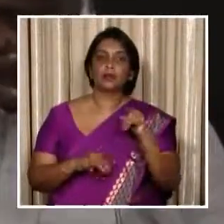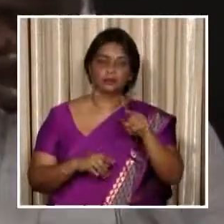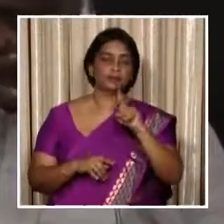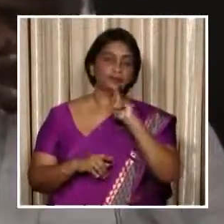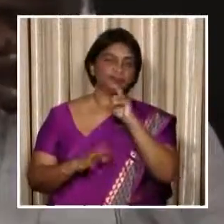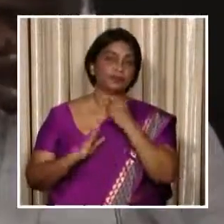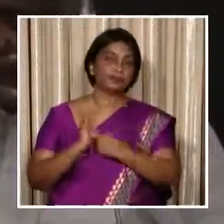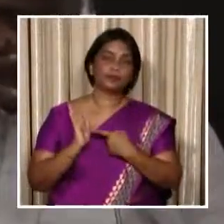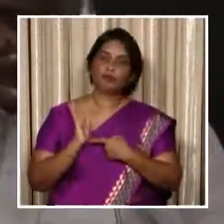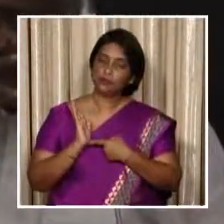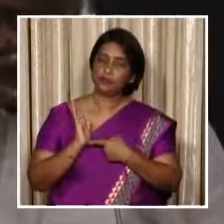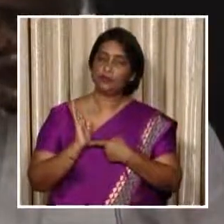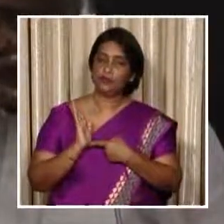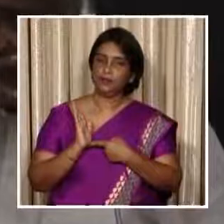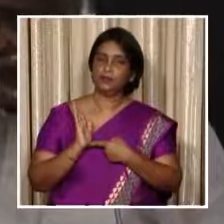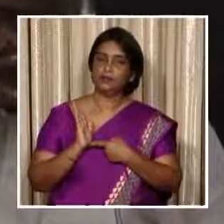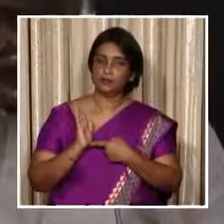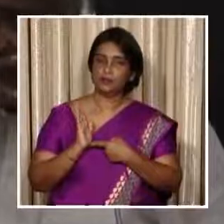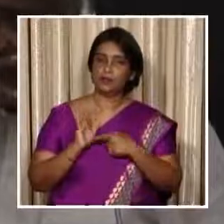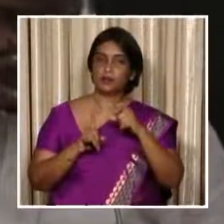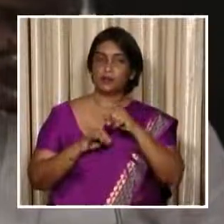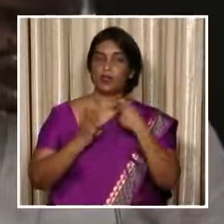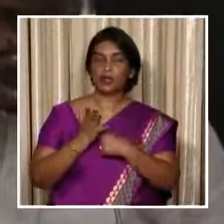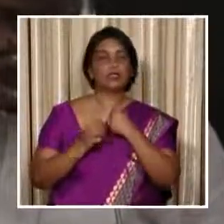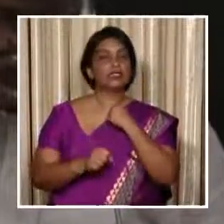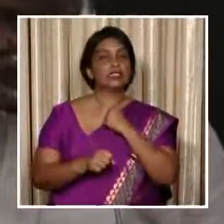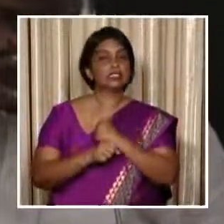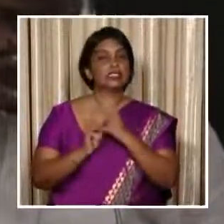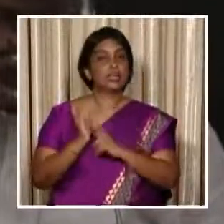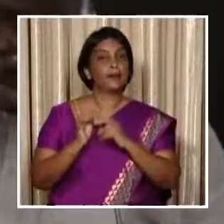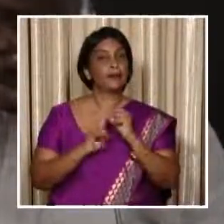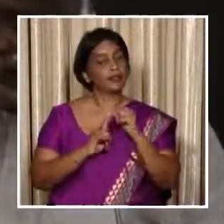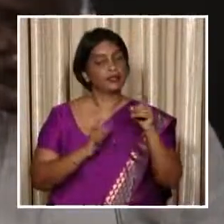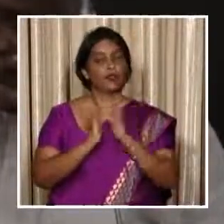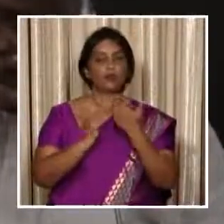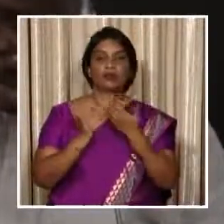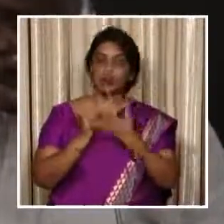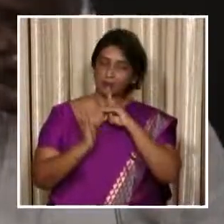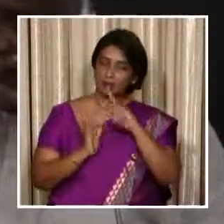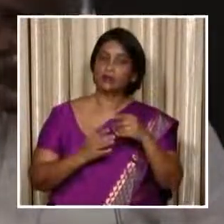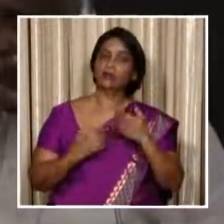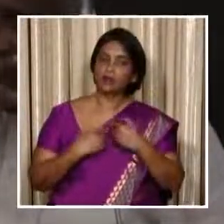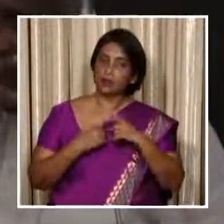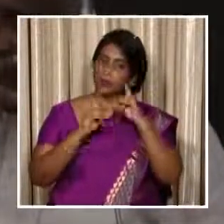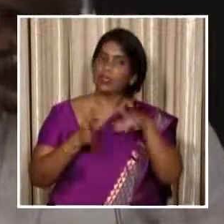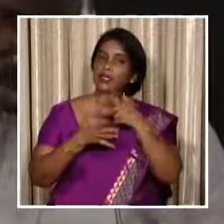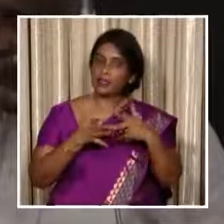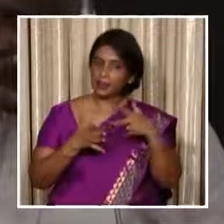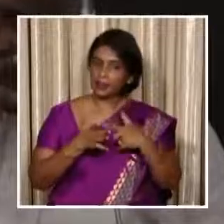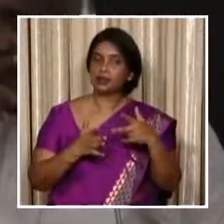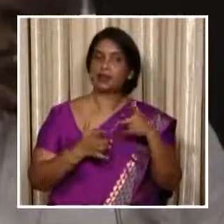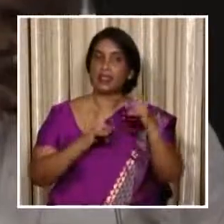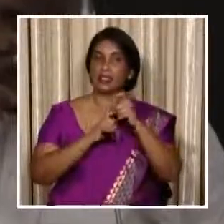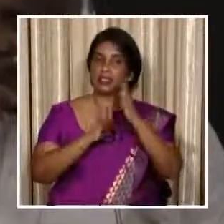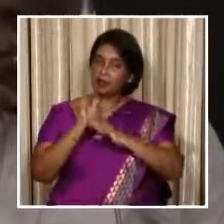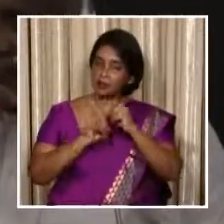எப்படி ஊடகத்தில் காட்ட முடியும் இது புதுமையான நாடுதானே இப்படி குற்றவியல் வழக்கை முன்னெடுக்க முடியும் இந்த விடயம்